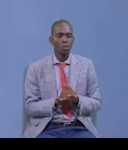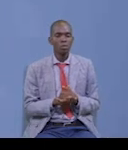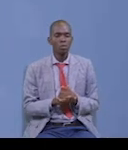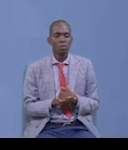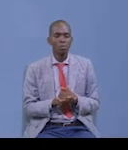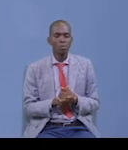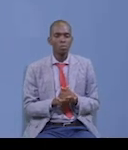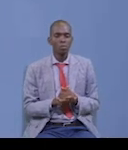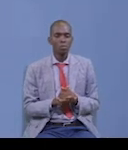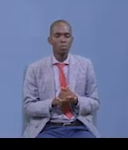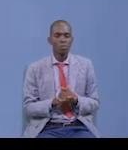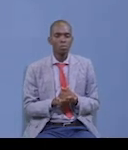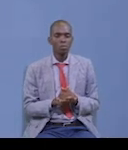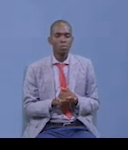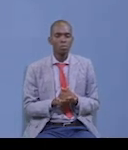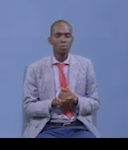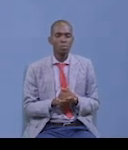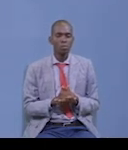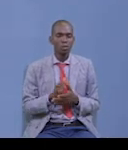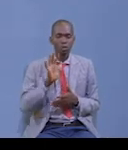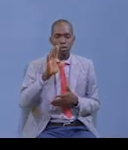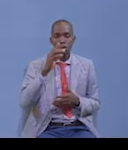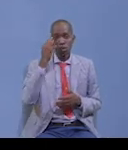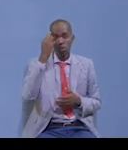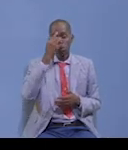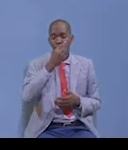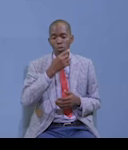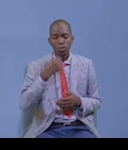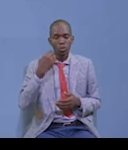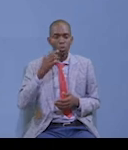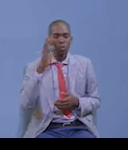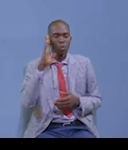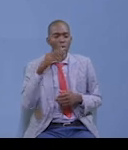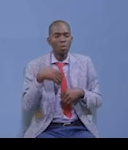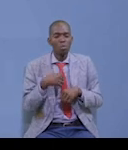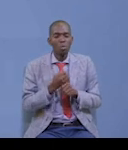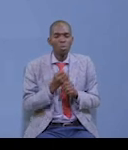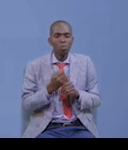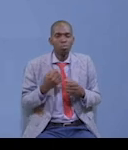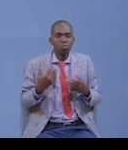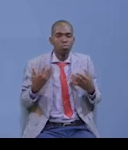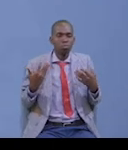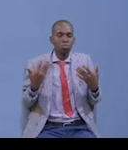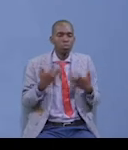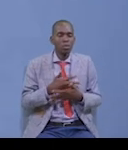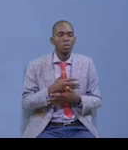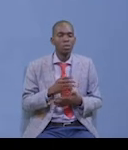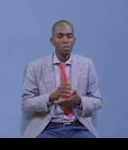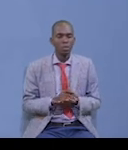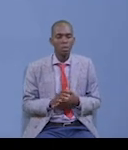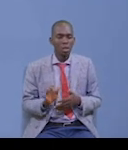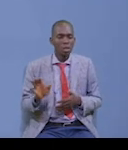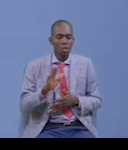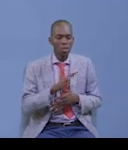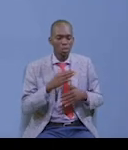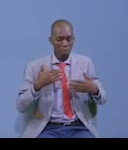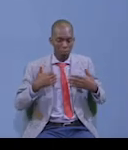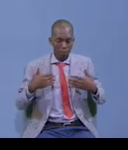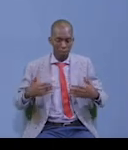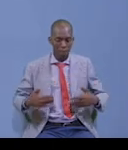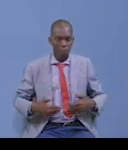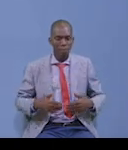look will terrify you. ఆ విధంగా భయకంపితులుగా కనబడతారు మాత్రమే. Their body language